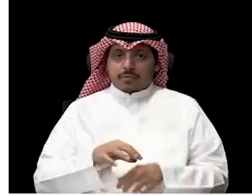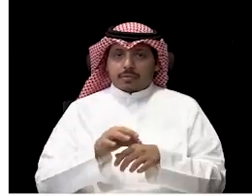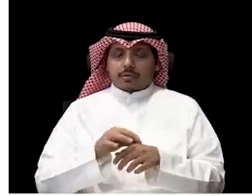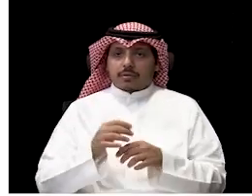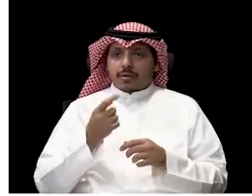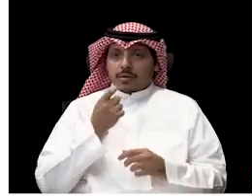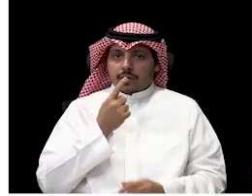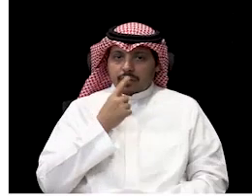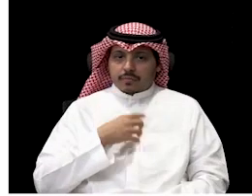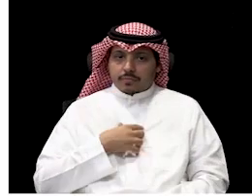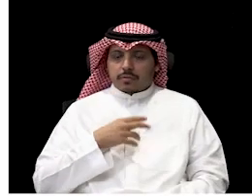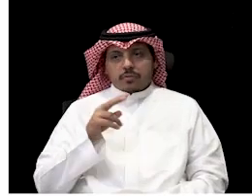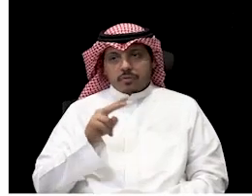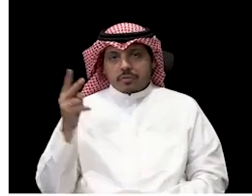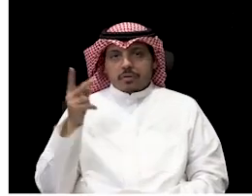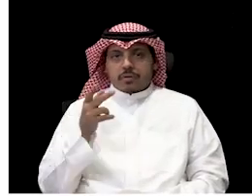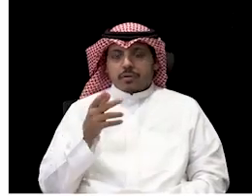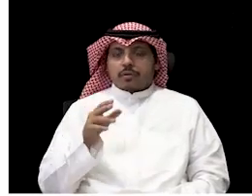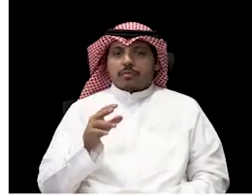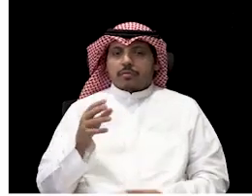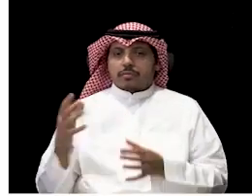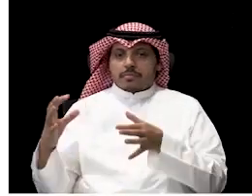به، صح أم خطأ؟